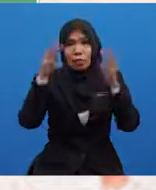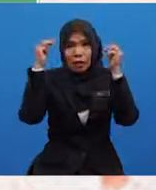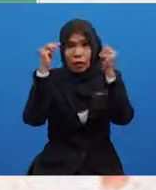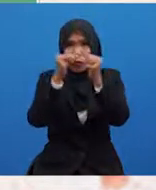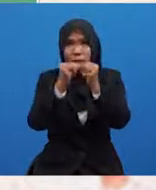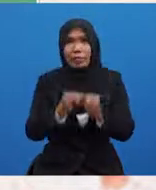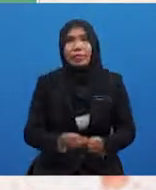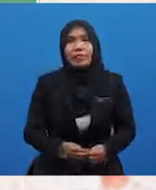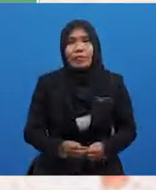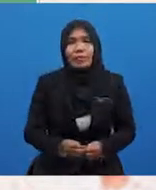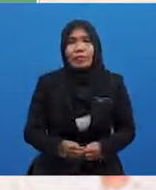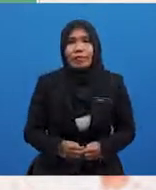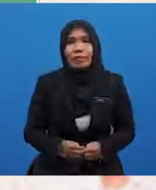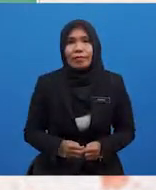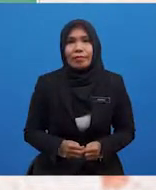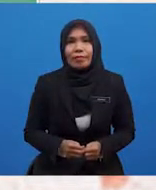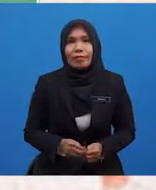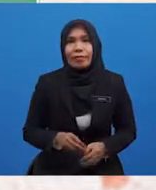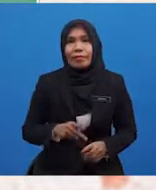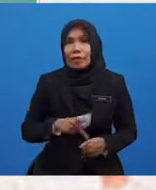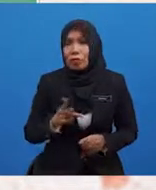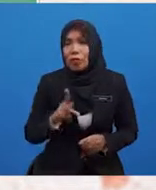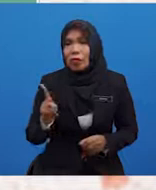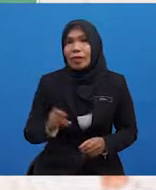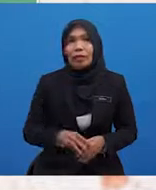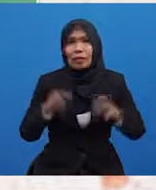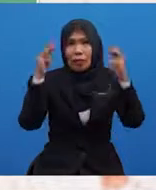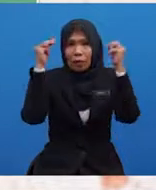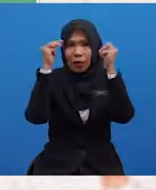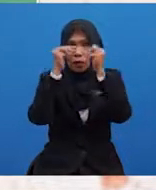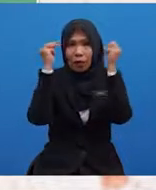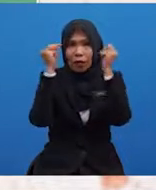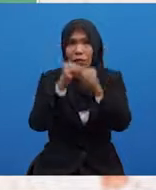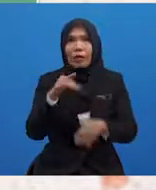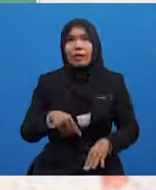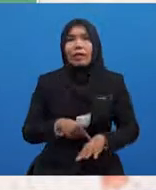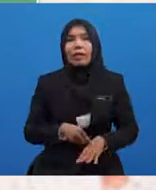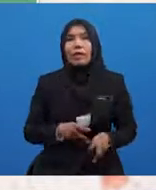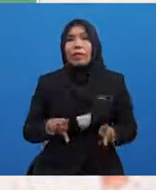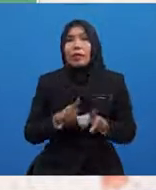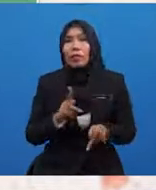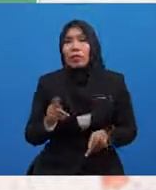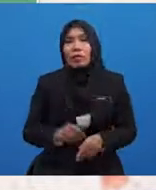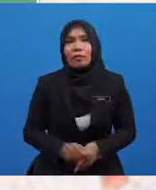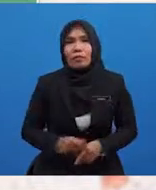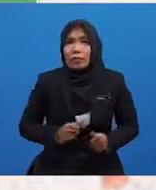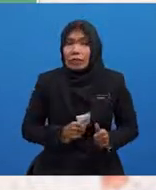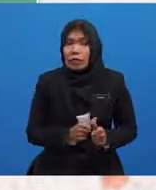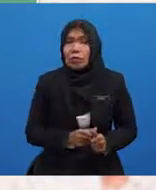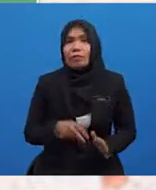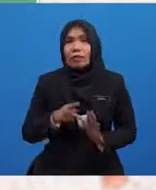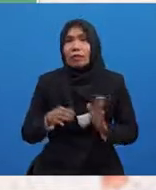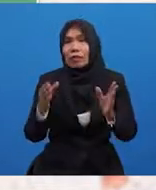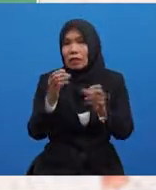dengan tepat. Mengeluarkan maklumat-maklumat yang diperlukan berdasarkan